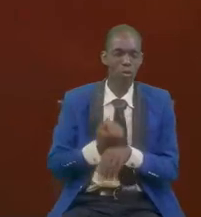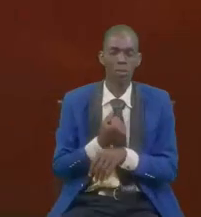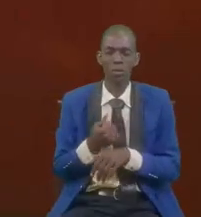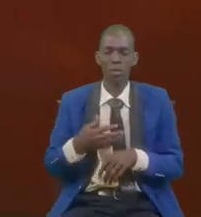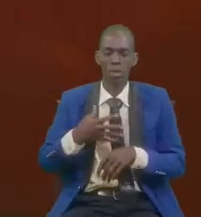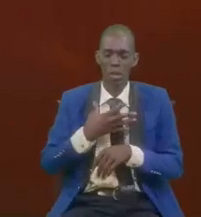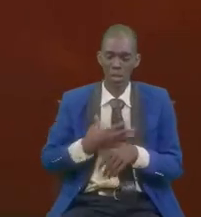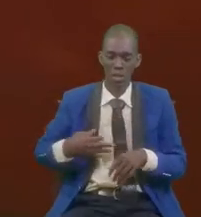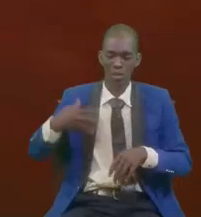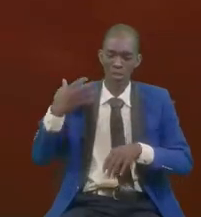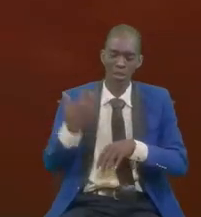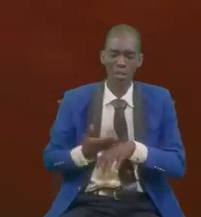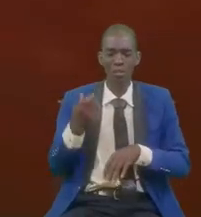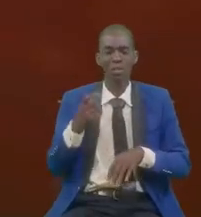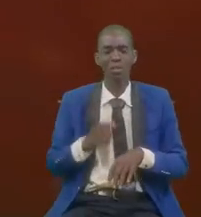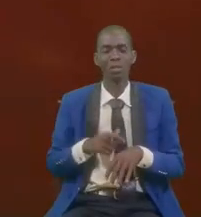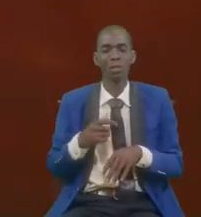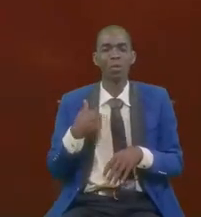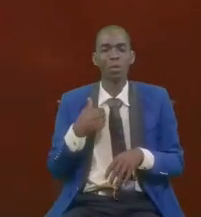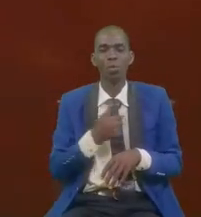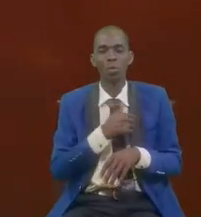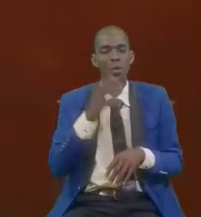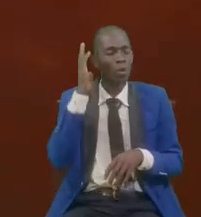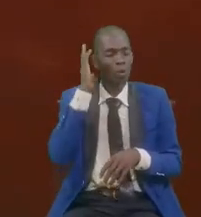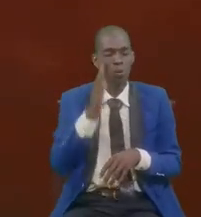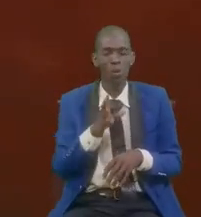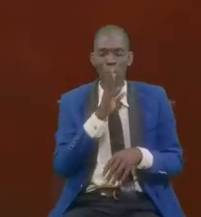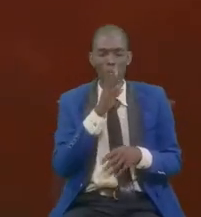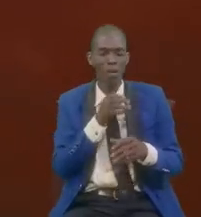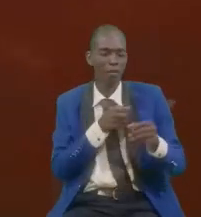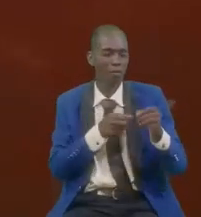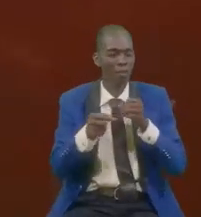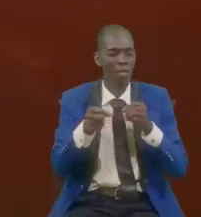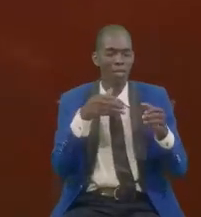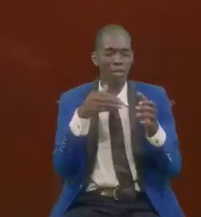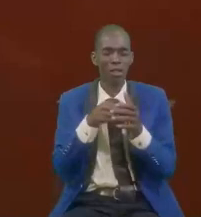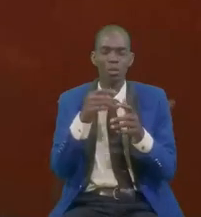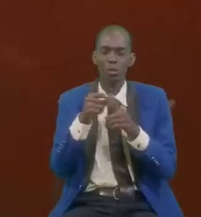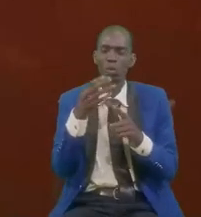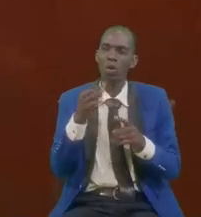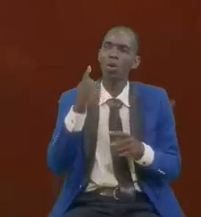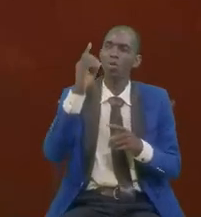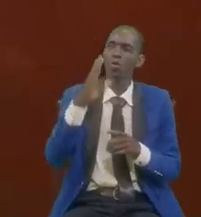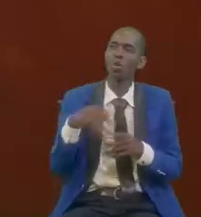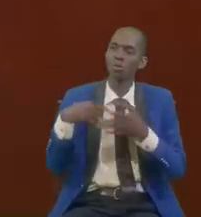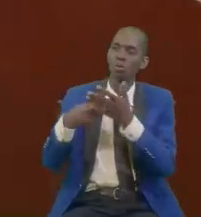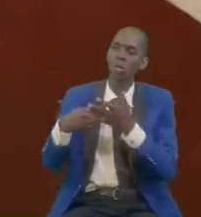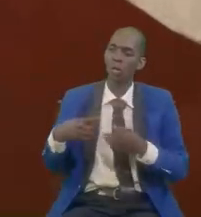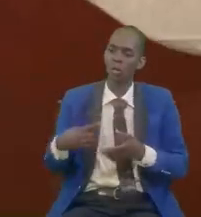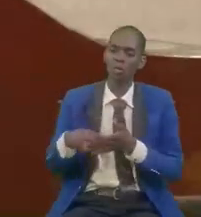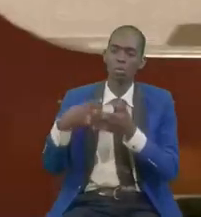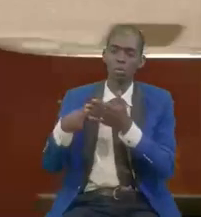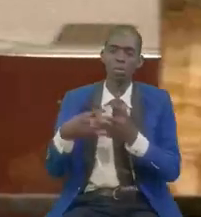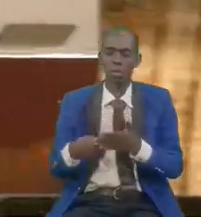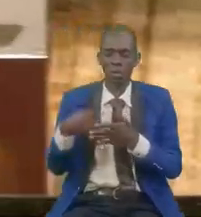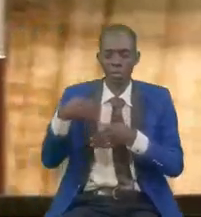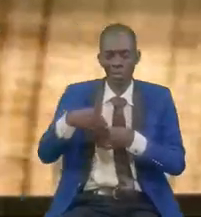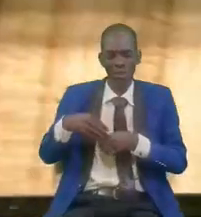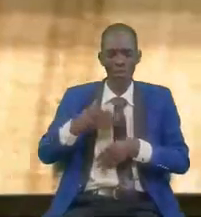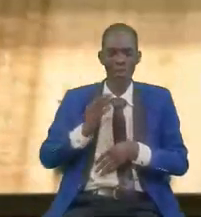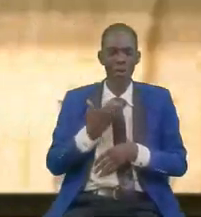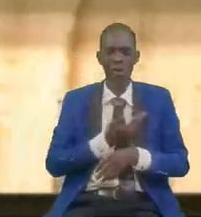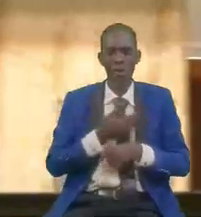de pierre, nous allons lutter contre la parole de Dieu, argumenter, débattre dans le cœur. Nous ne serons